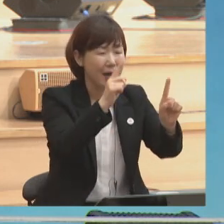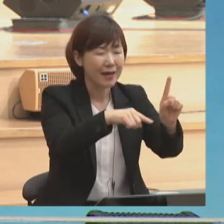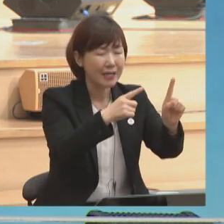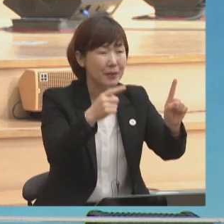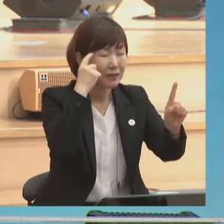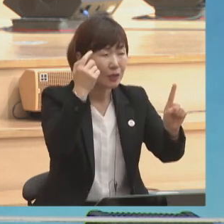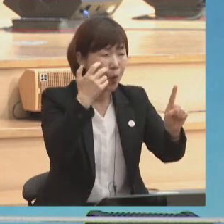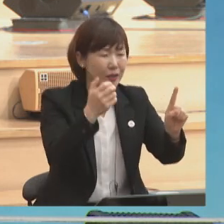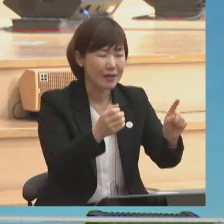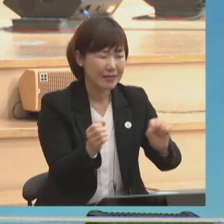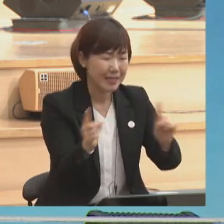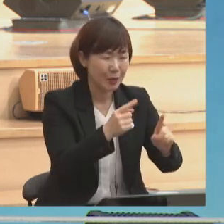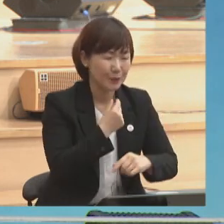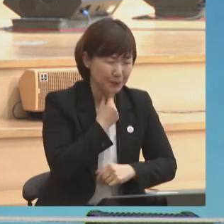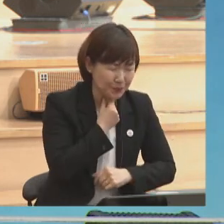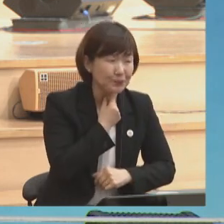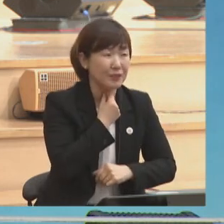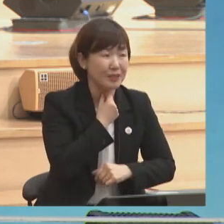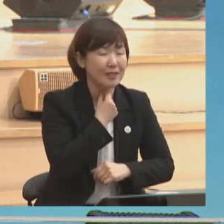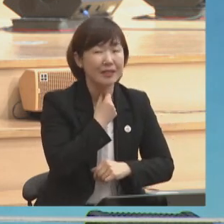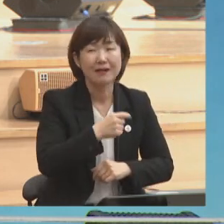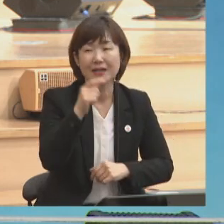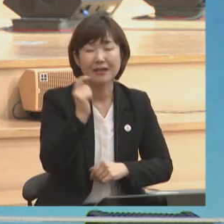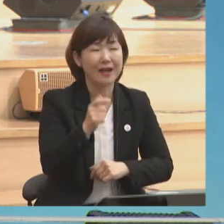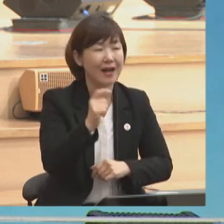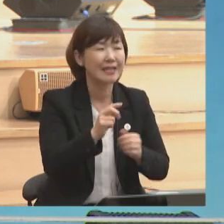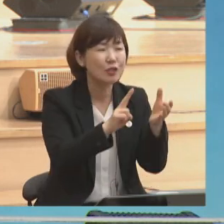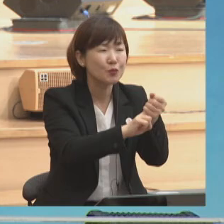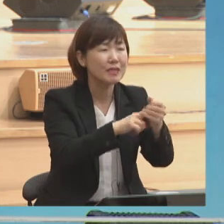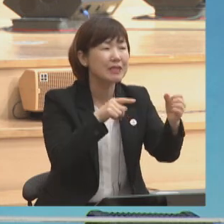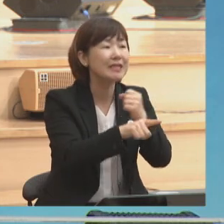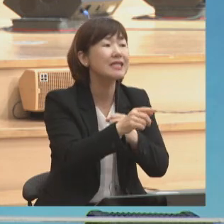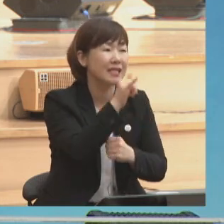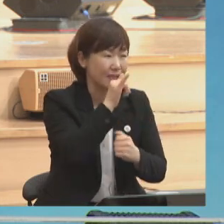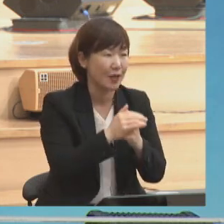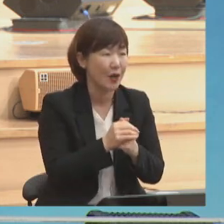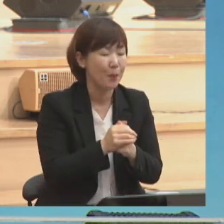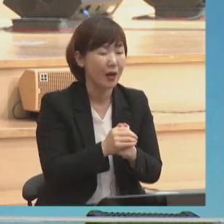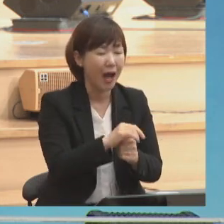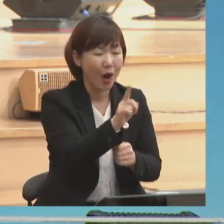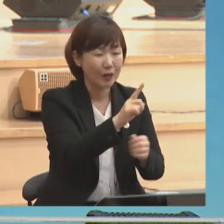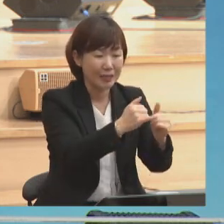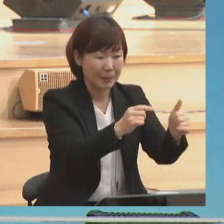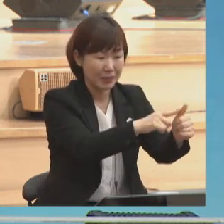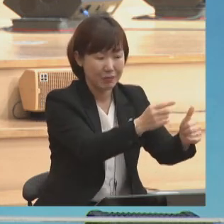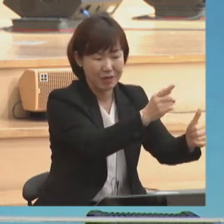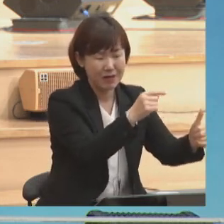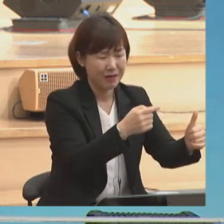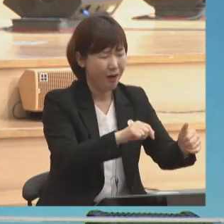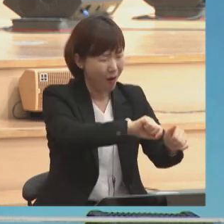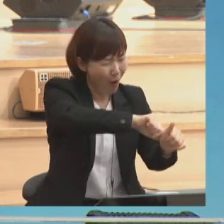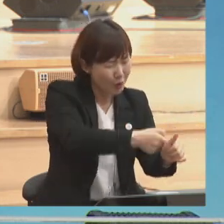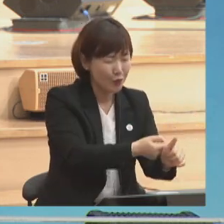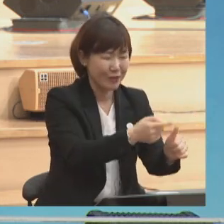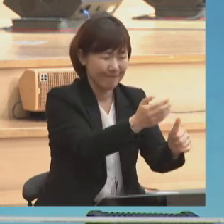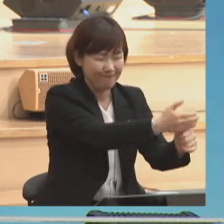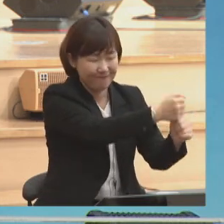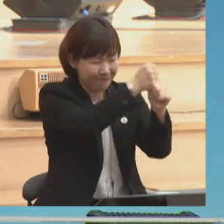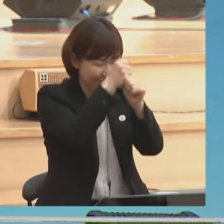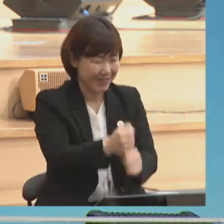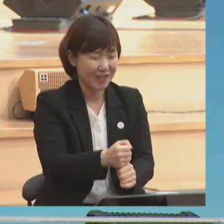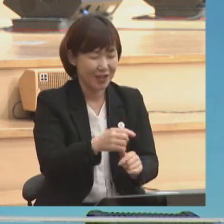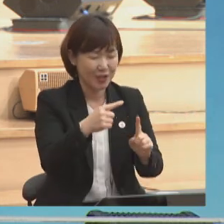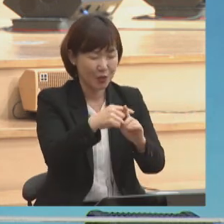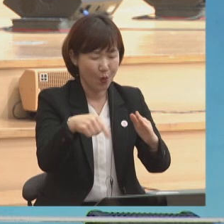의도. 예를 들어서 어떤 사람을 교회에 데려다 놔요. 어떻게 강압적으로 데려다 놓든 뭐 꺼다 놓든 간에 갖다